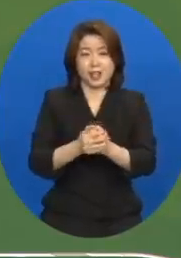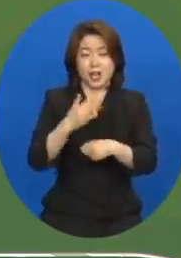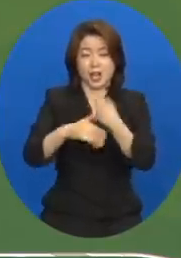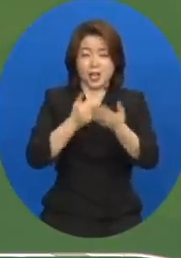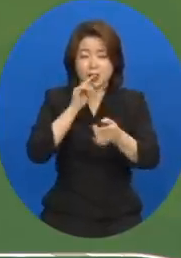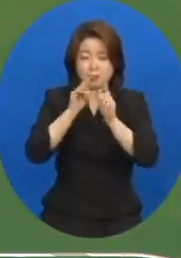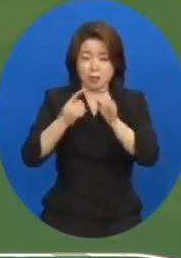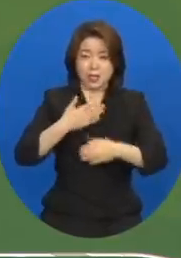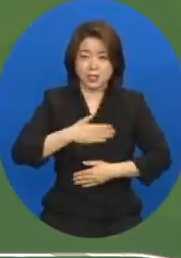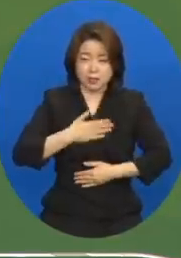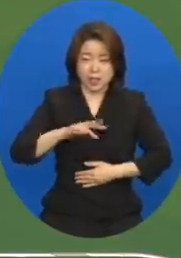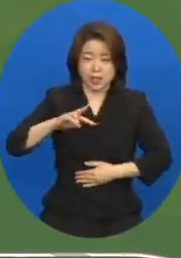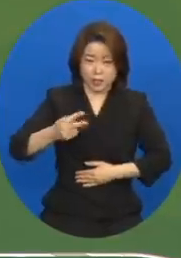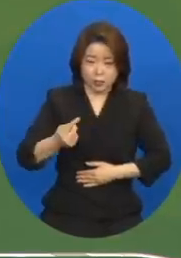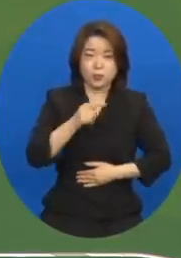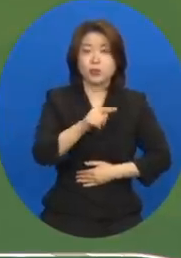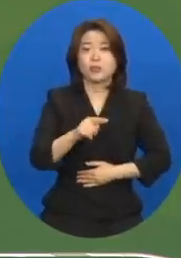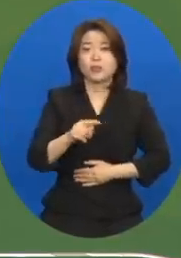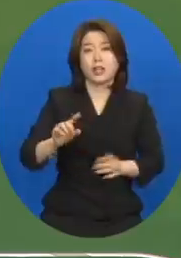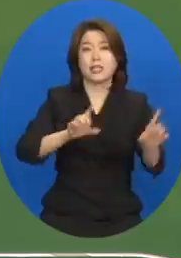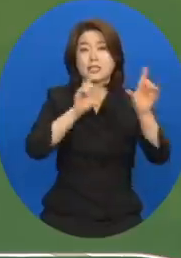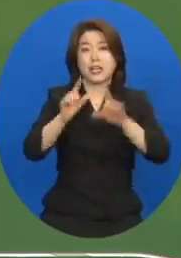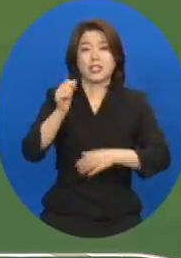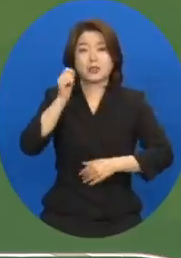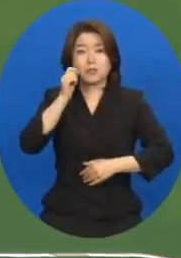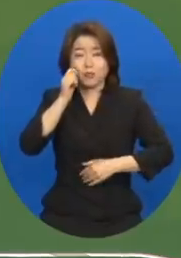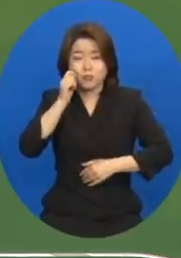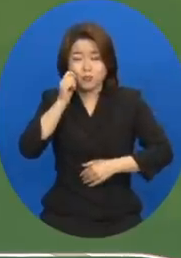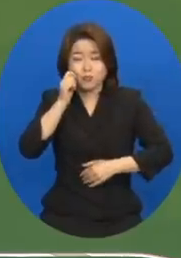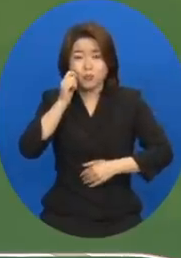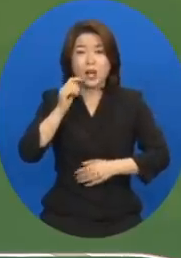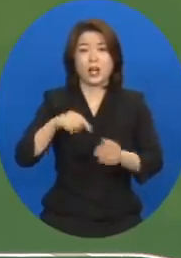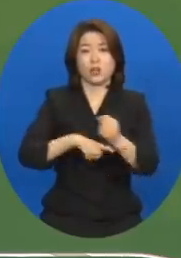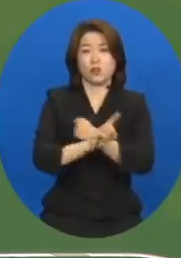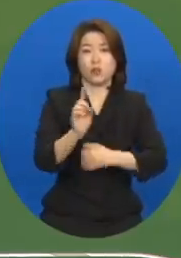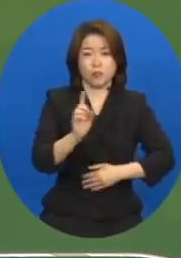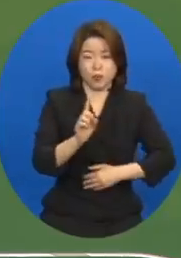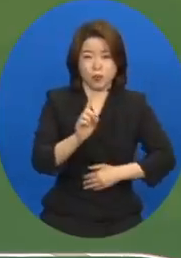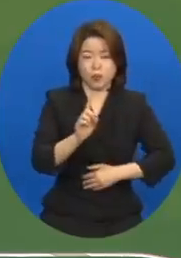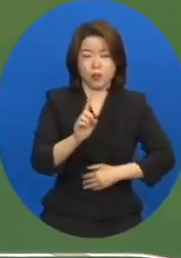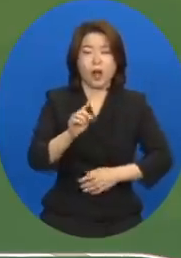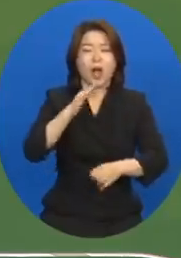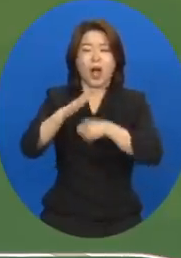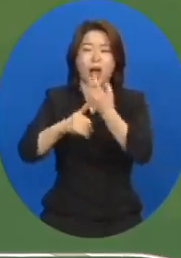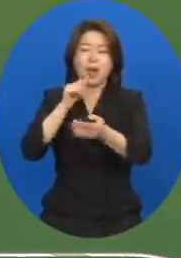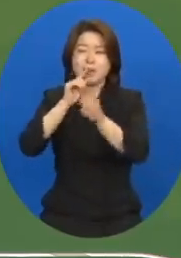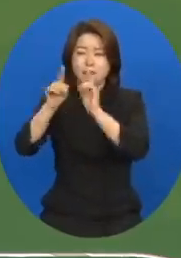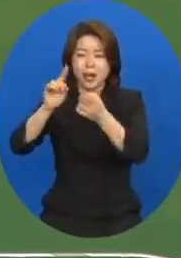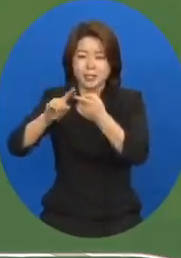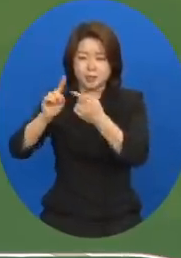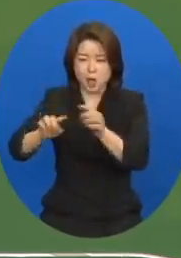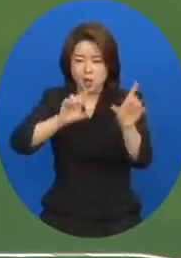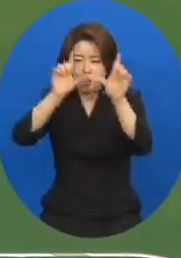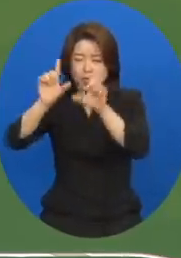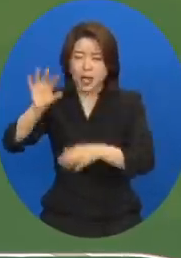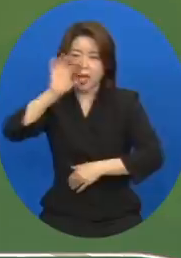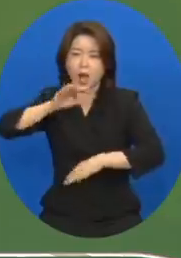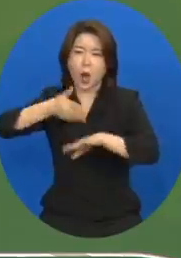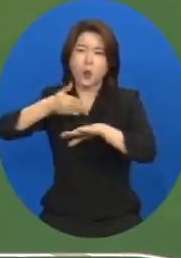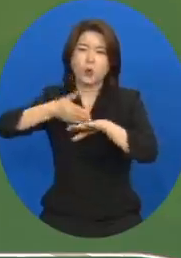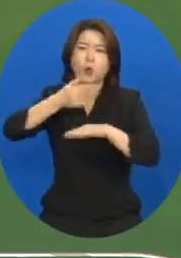그렇게 살지 못하는 이유는 하나님의 말씀대로 사는 훈련을 제대로 받지 않았기 때문에